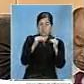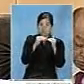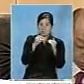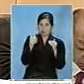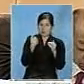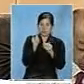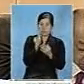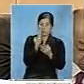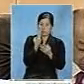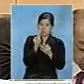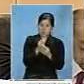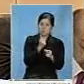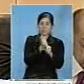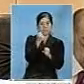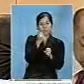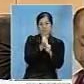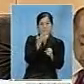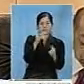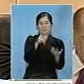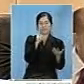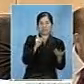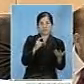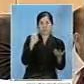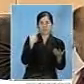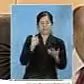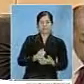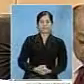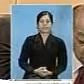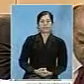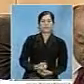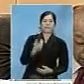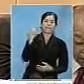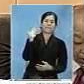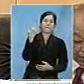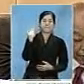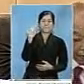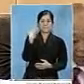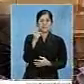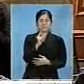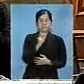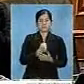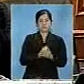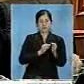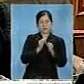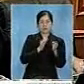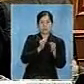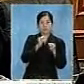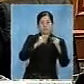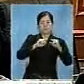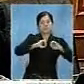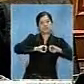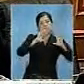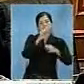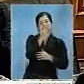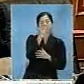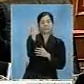ไม่การดำเนินการเหล่านี้ครับผมขออนุญาตเรียนด้วยความเคารพว่าในอดีตนั้นไม่ได้มีการดำเนินการให้เกิดความชัดเจนเอ